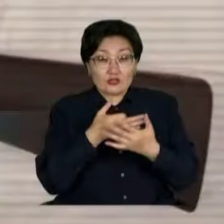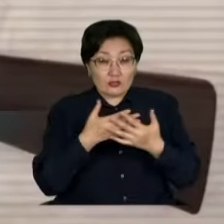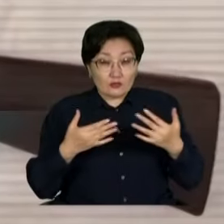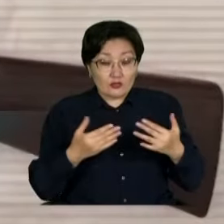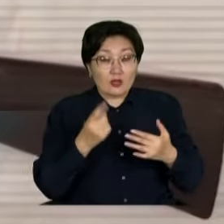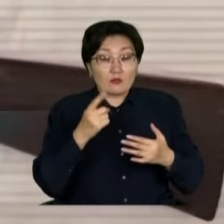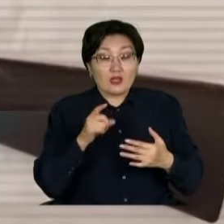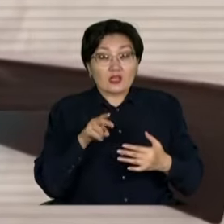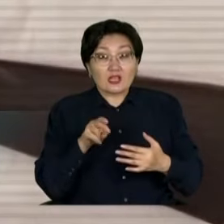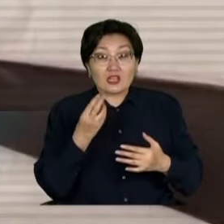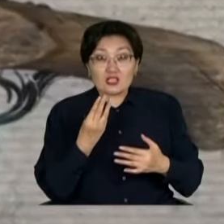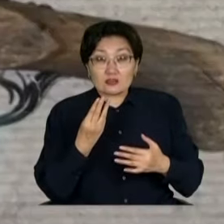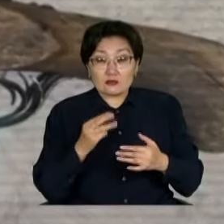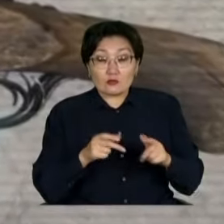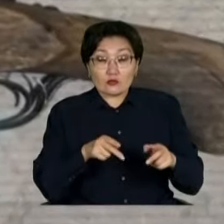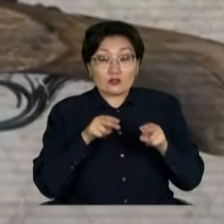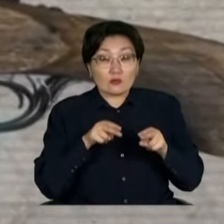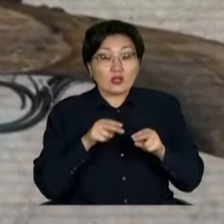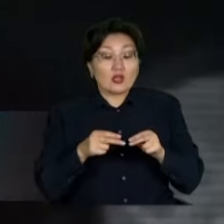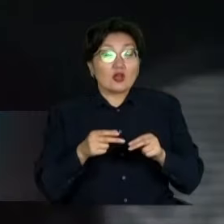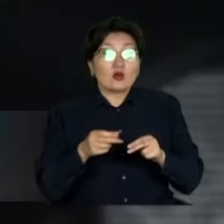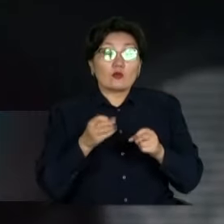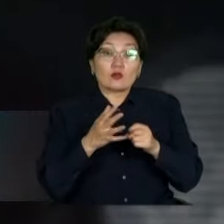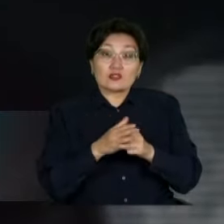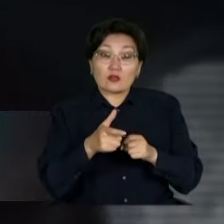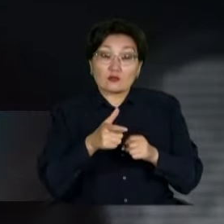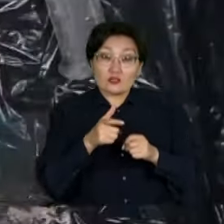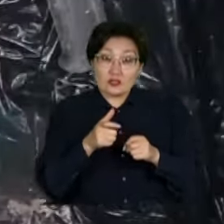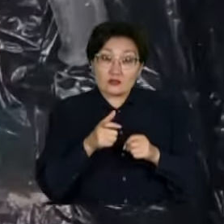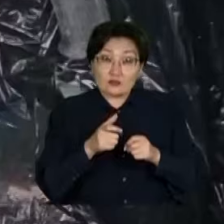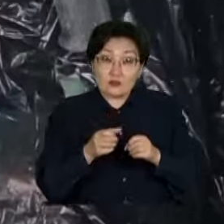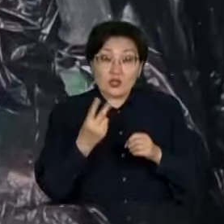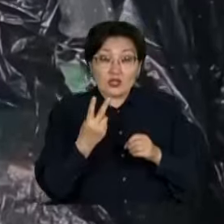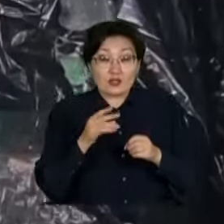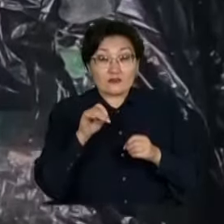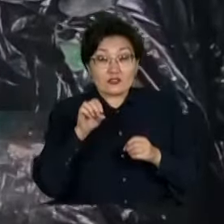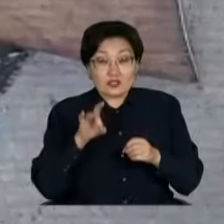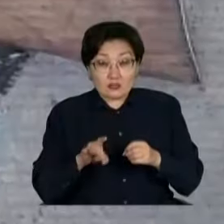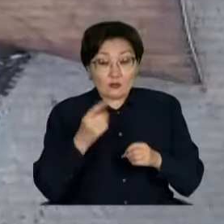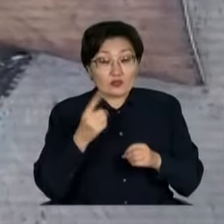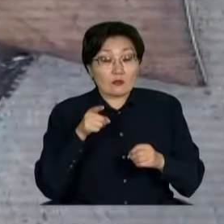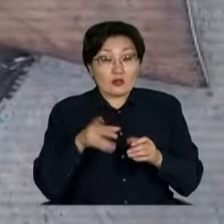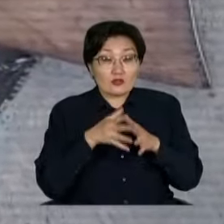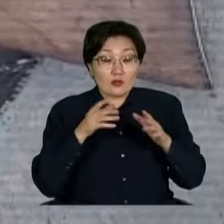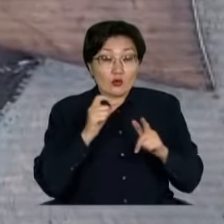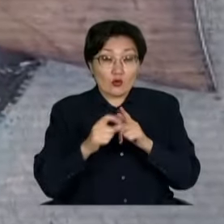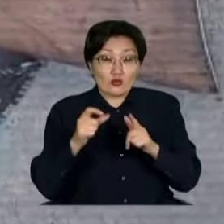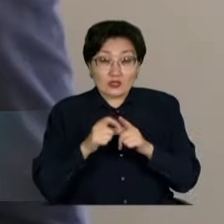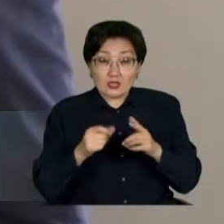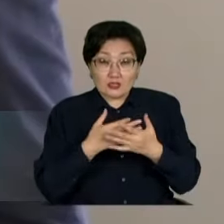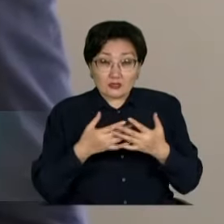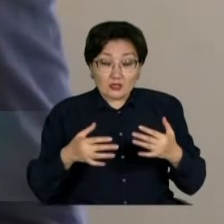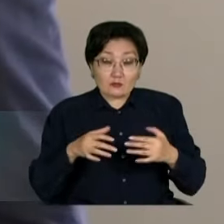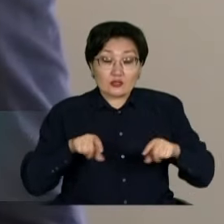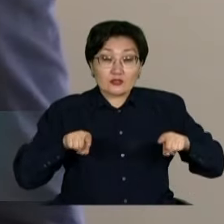ішінде бір Калашников автоматы, 15 шолақ мылтық, 11 тапанша, 2 винчестер және 1000-нан астам оқ-дәрі тәркіленді.